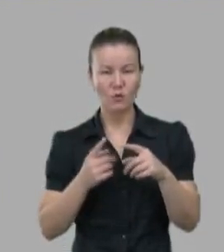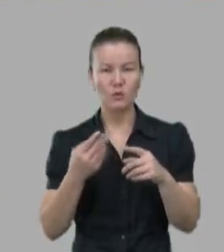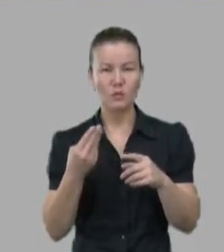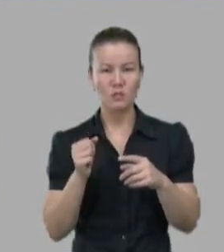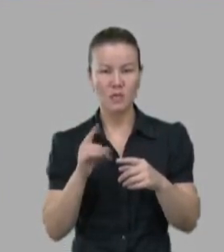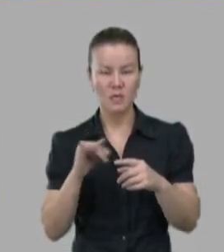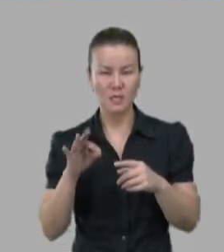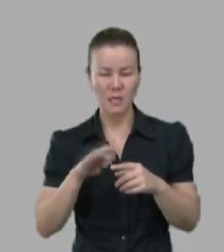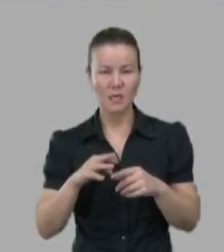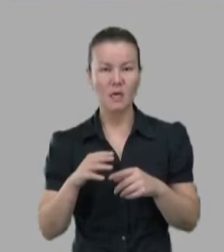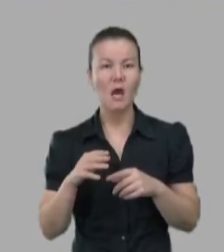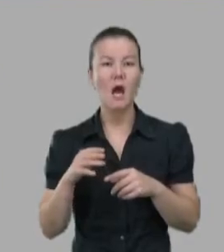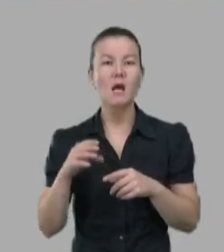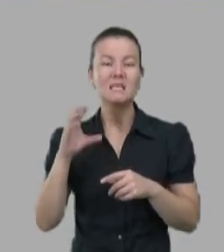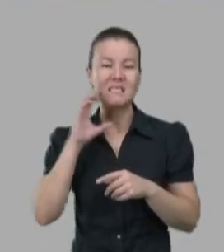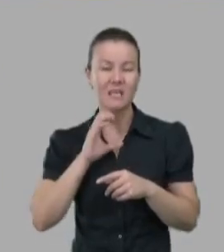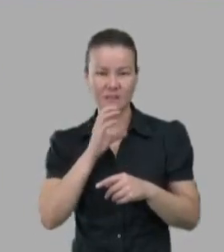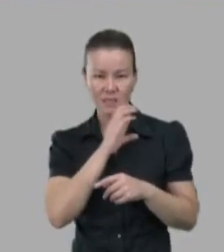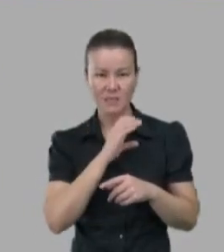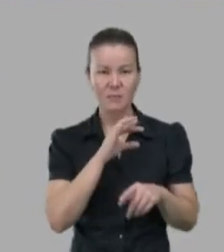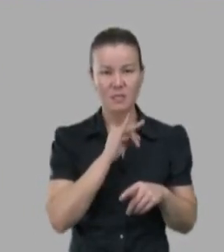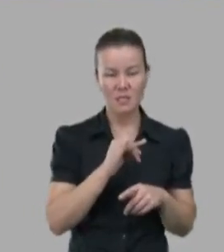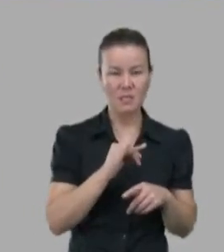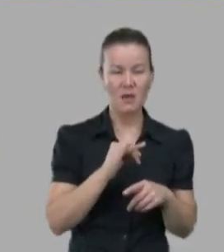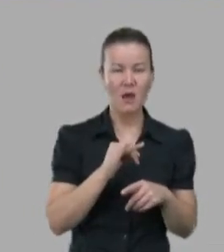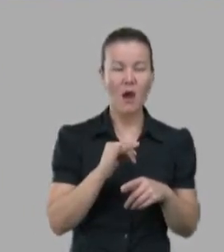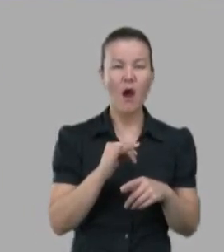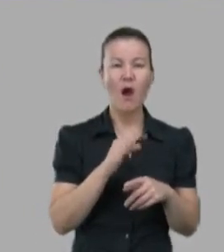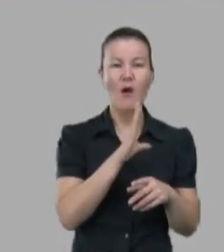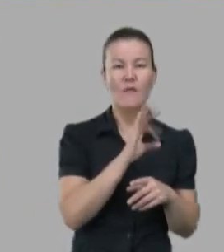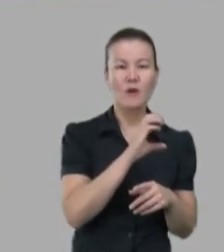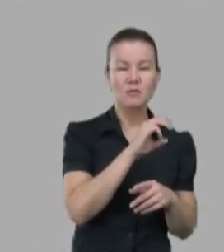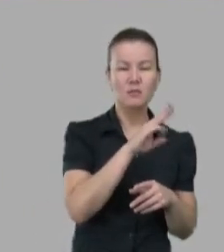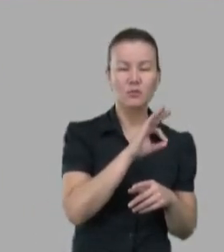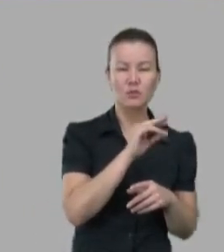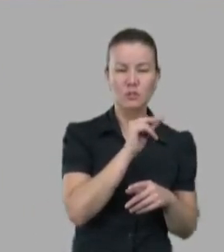северном и восточном.